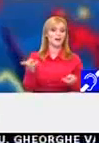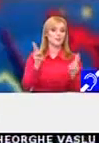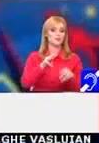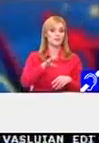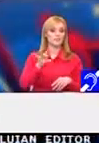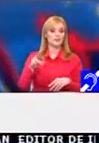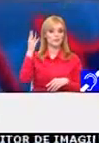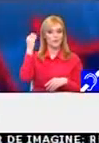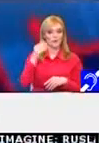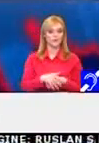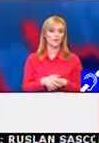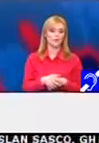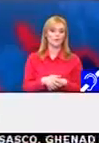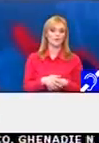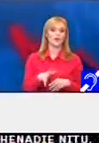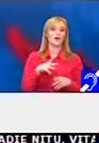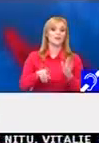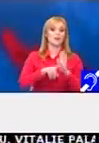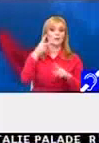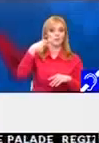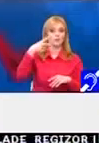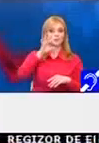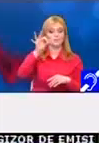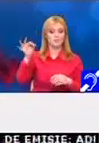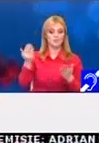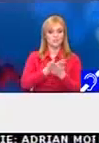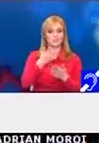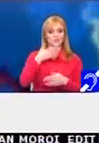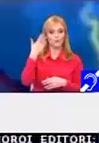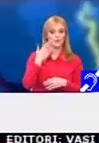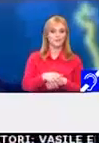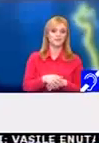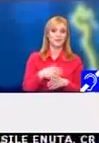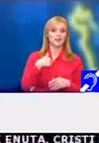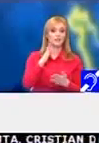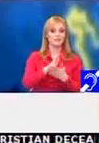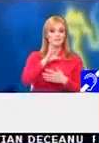TVR Moldova cu Vasile Muntanu la punctul pe azi, iar de la ora 20 nu ratați știrile de la București.